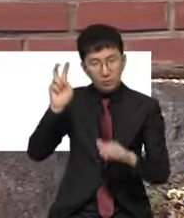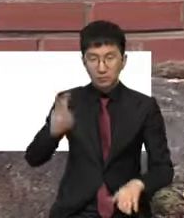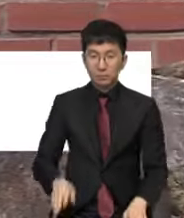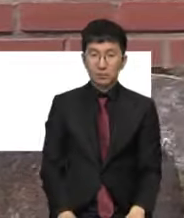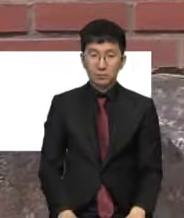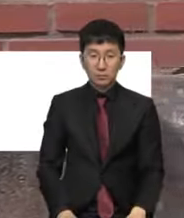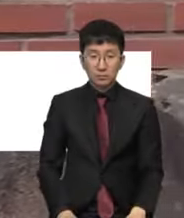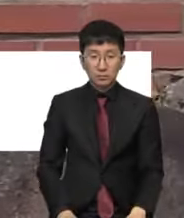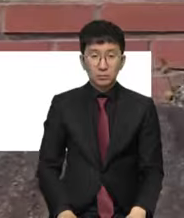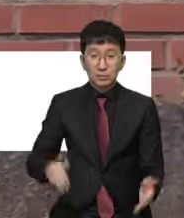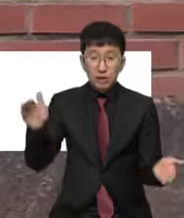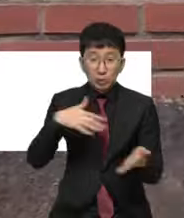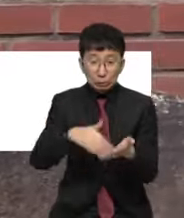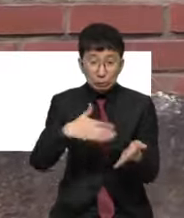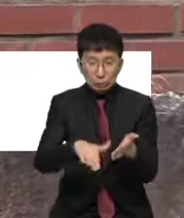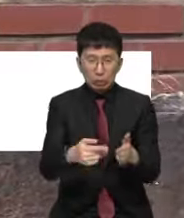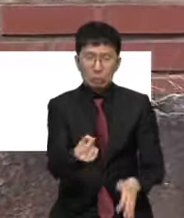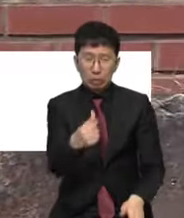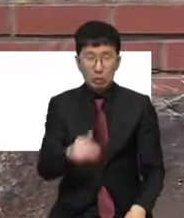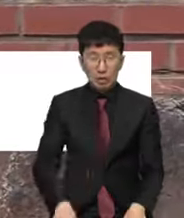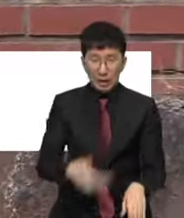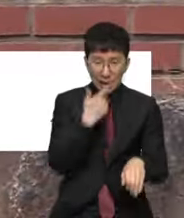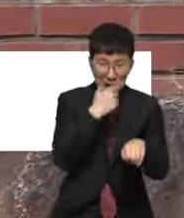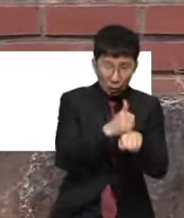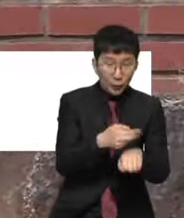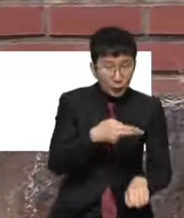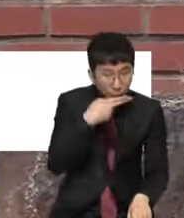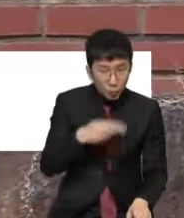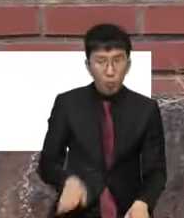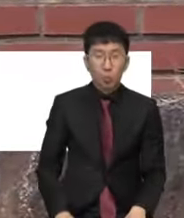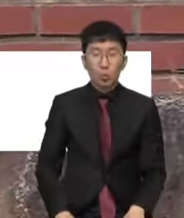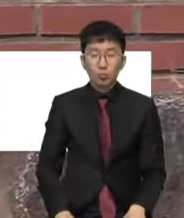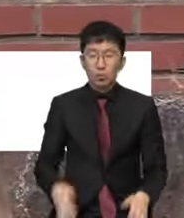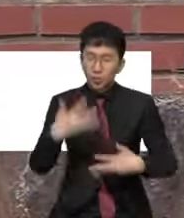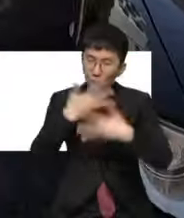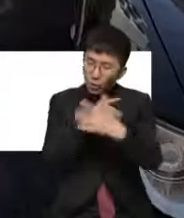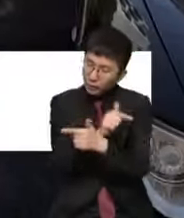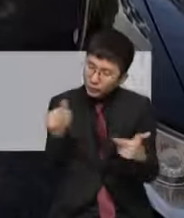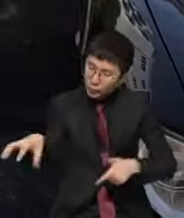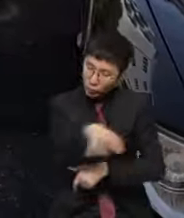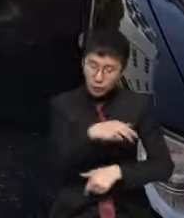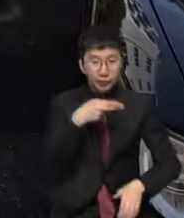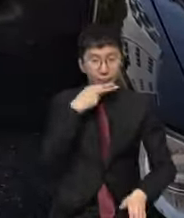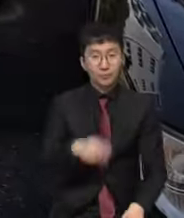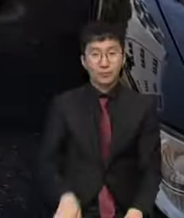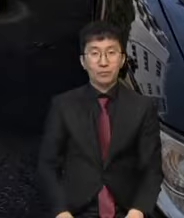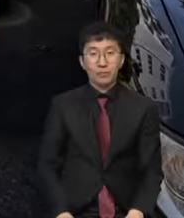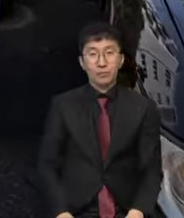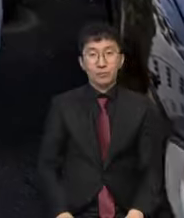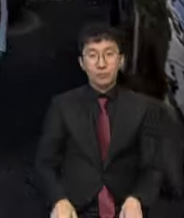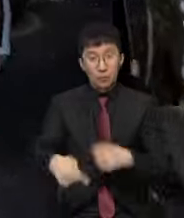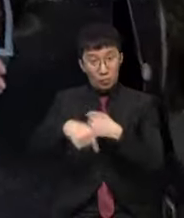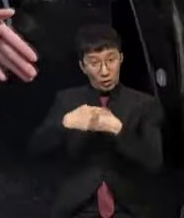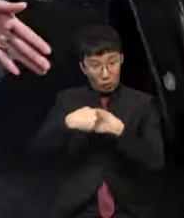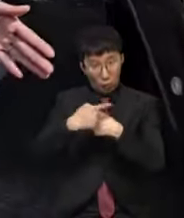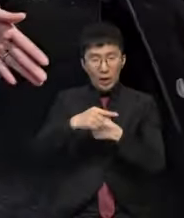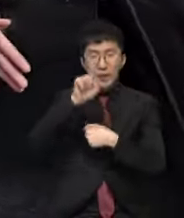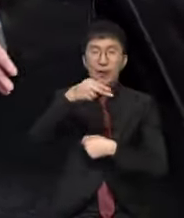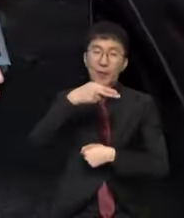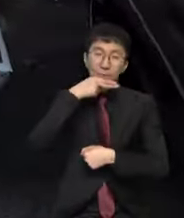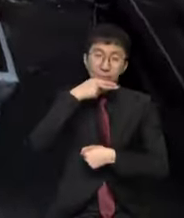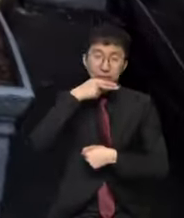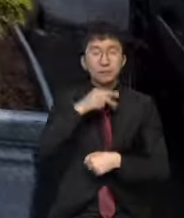없는 편이에요. 그러니까 여기 뭐 학원도 없고 편의시설이 많이 없잖아요. 신입생이 한 명도 없는 부산 진구의